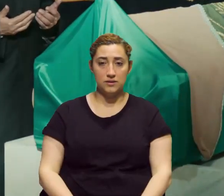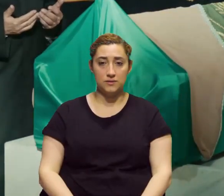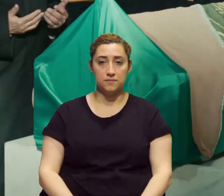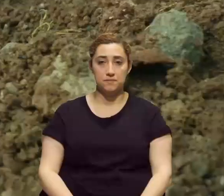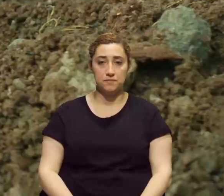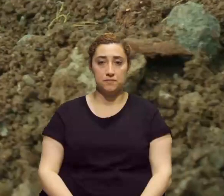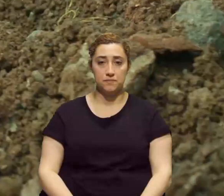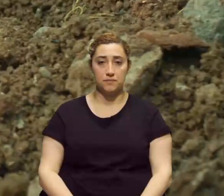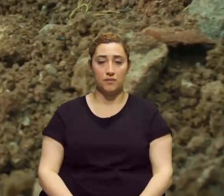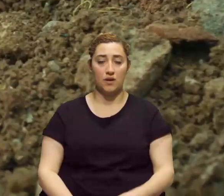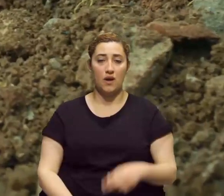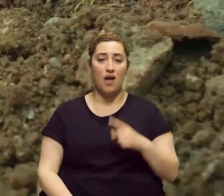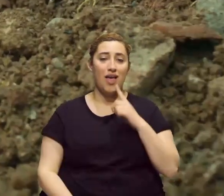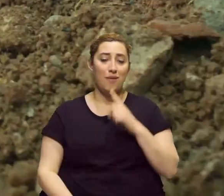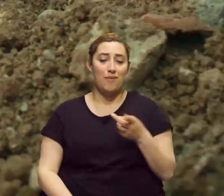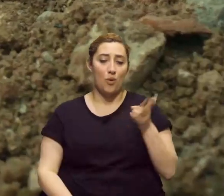Emri hak vaki olmuş.